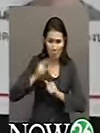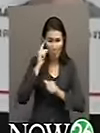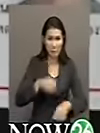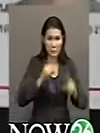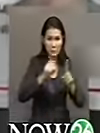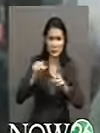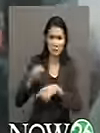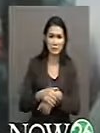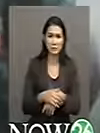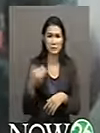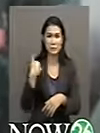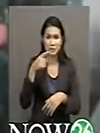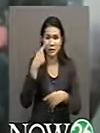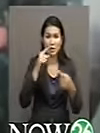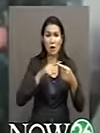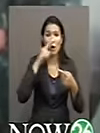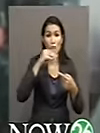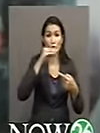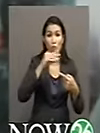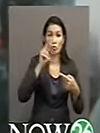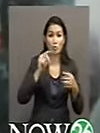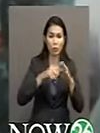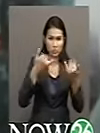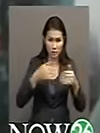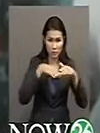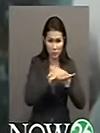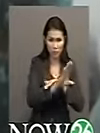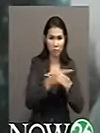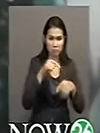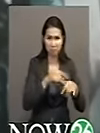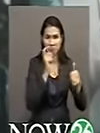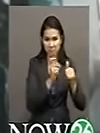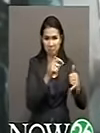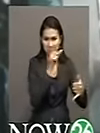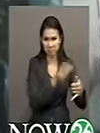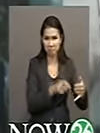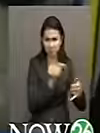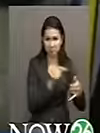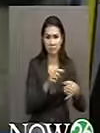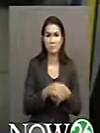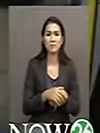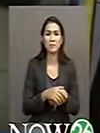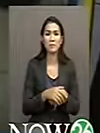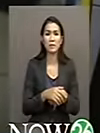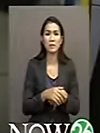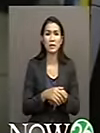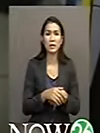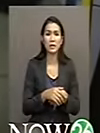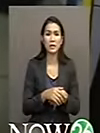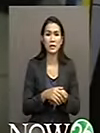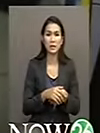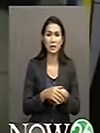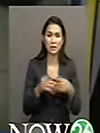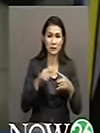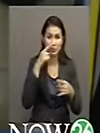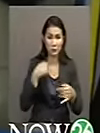นก็มีในโน้ตนายสดายุเนี่ยซึ่งหลบหนีแล้วก็เป็นตัวอันตรายมากนะครับเป็นคนที่ใ